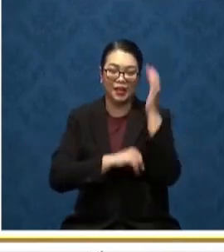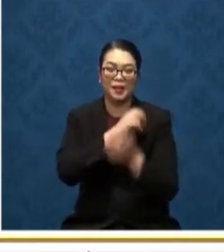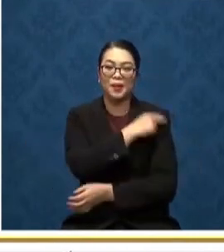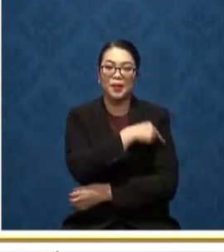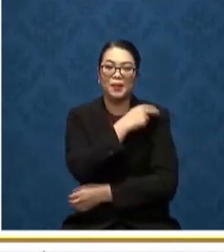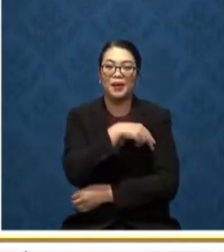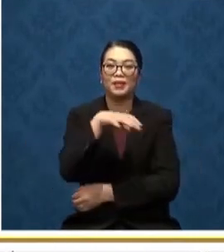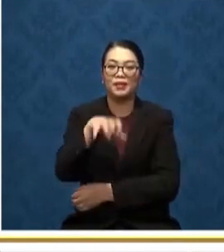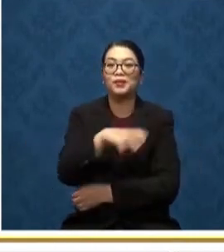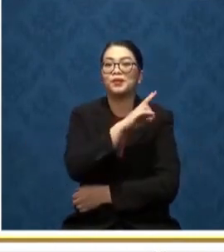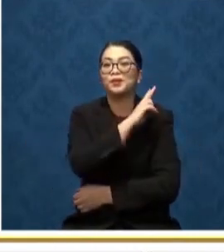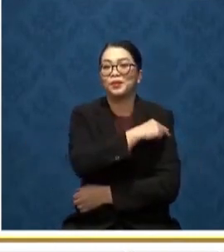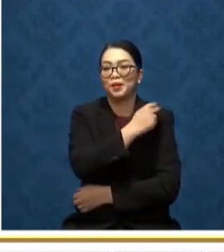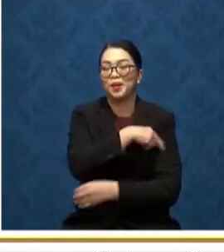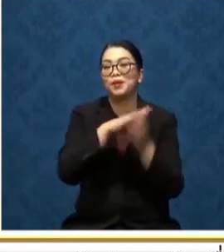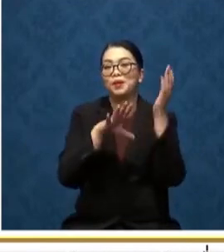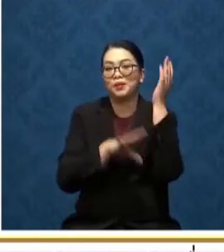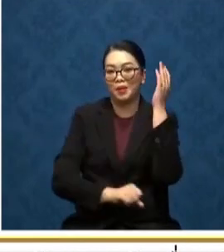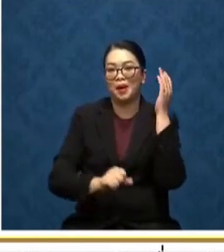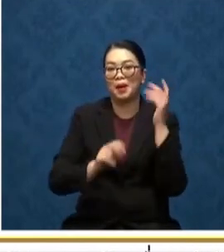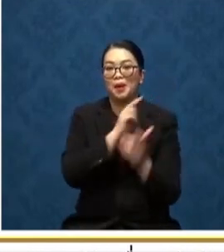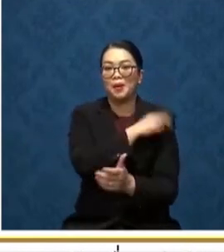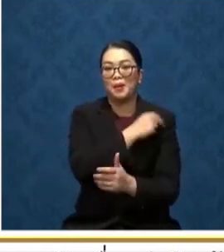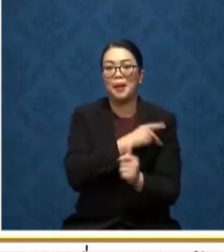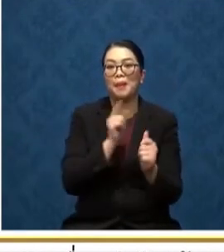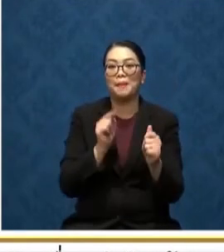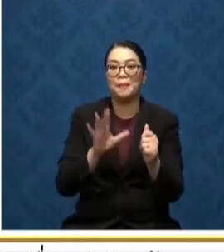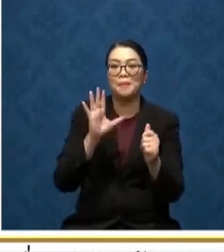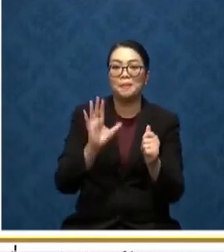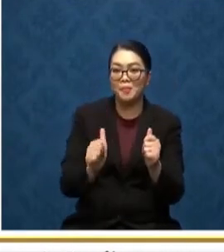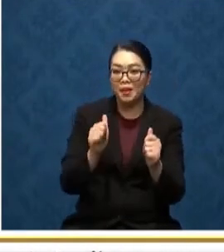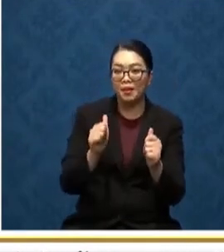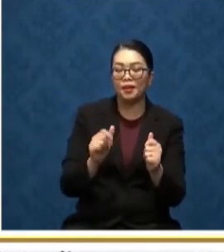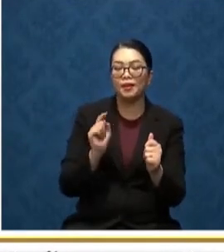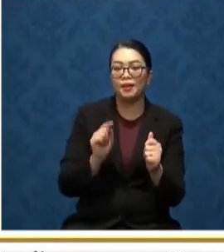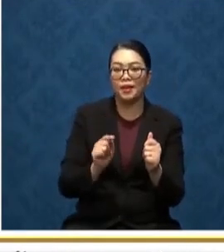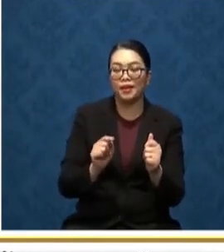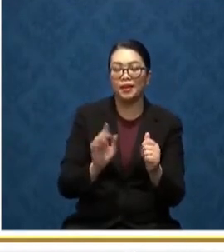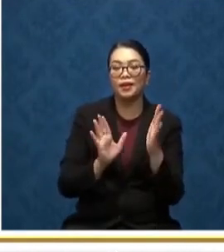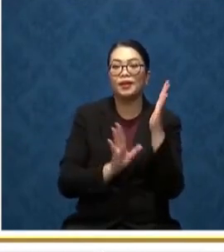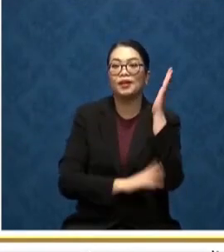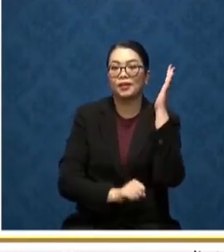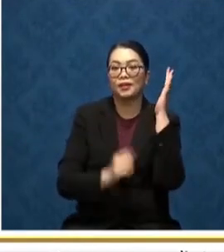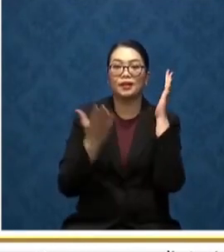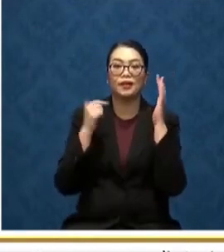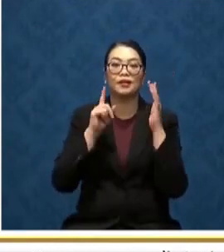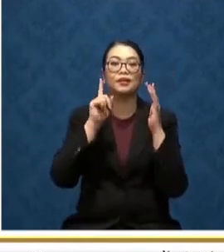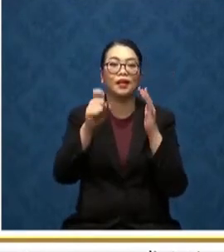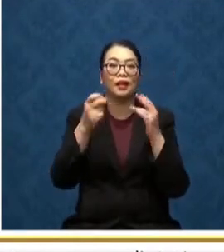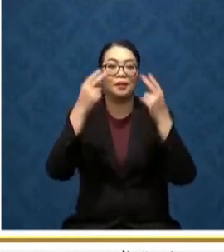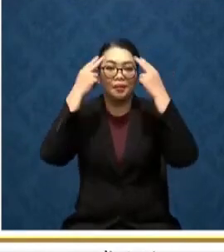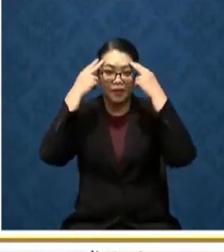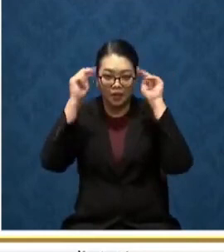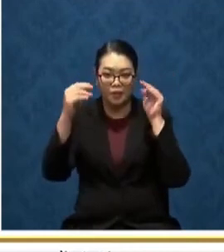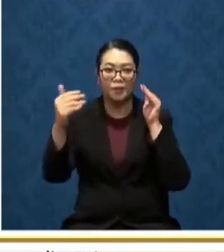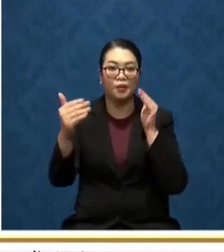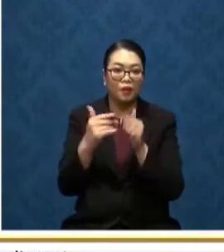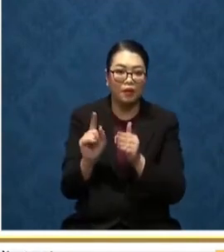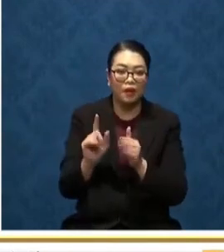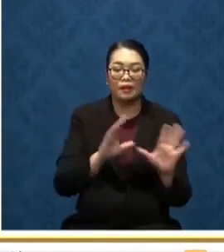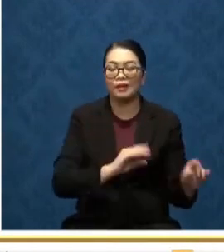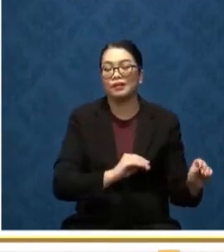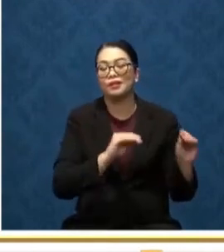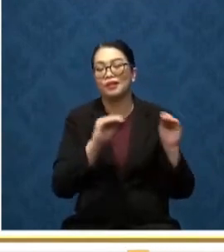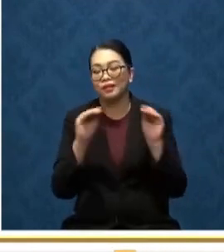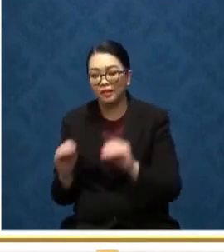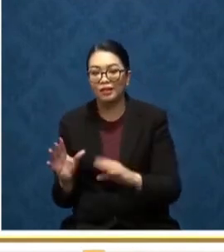งขาแ่งเดิมเป็รงบิบาลนำเพิเมืสงขาของคุณเจอราชสีถามในโงพรีซึ่เลื่อนมา